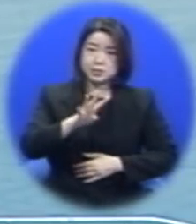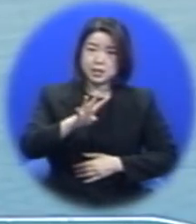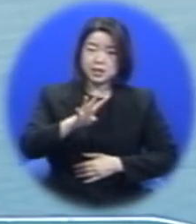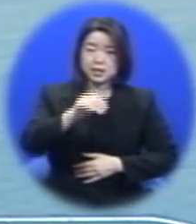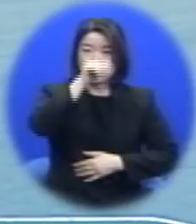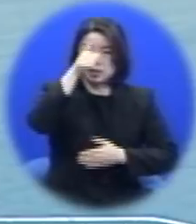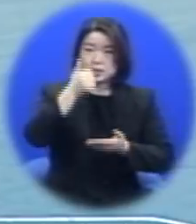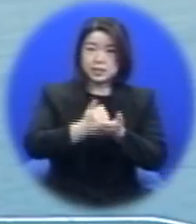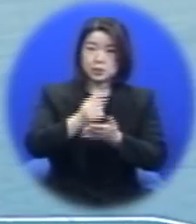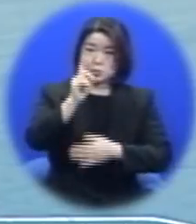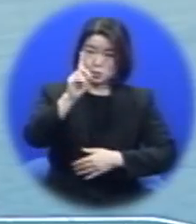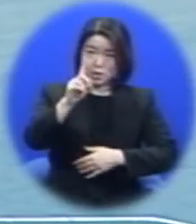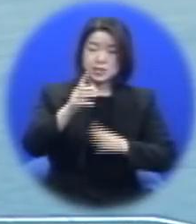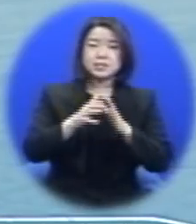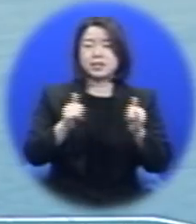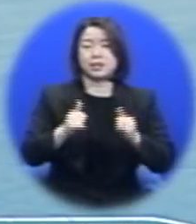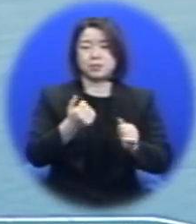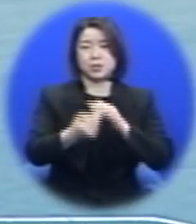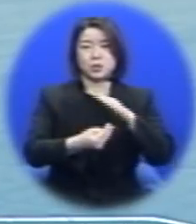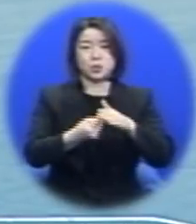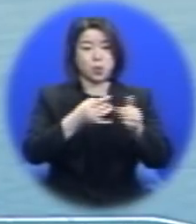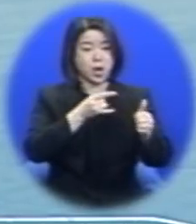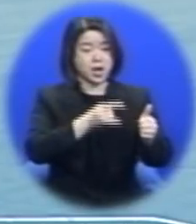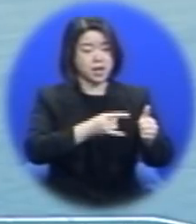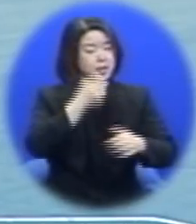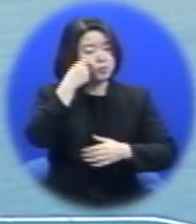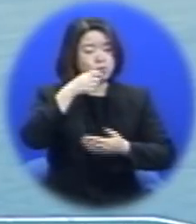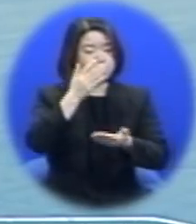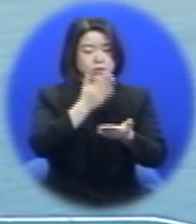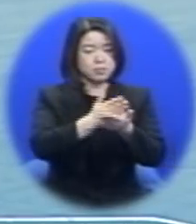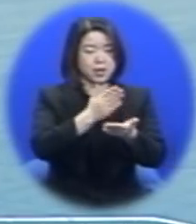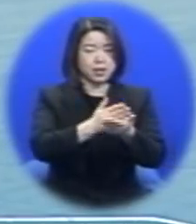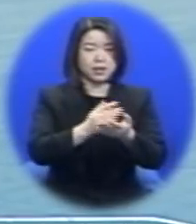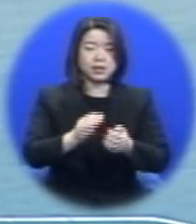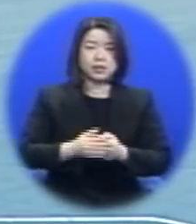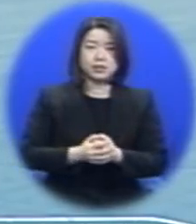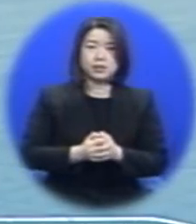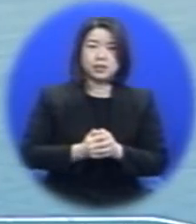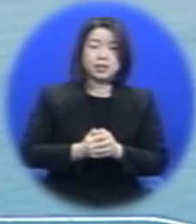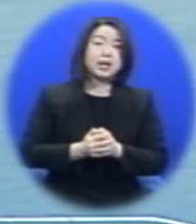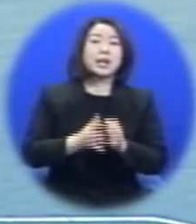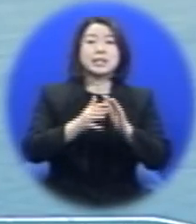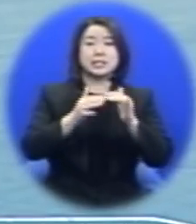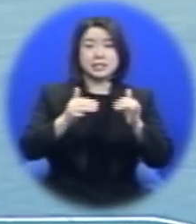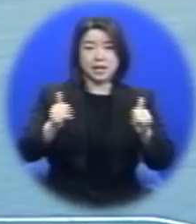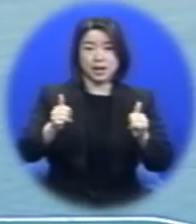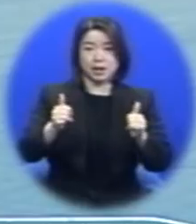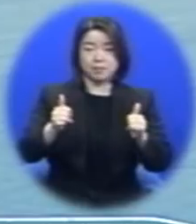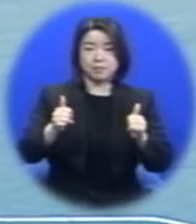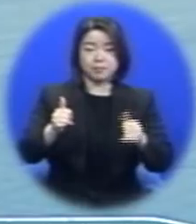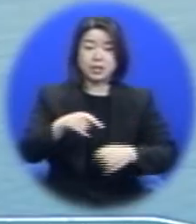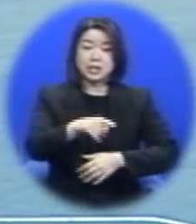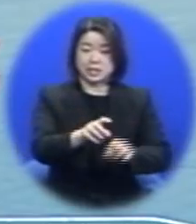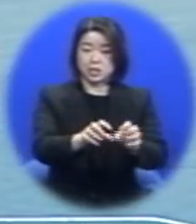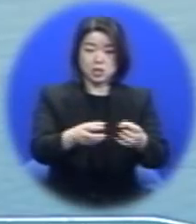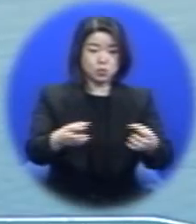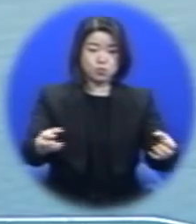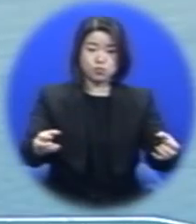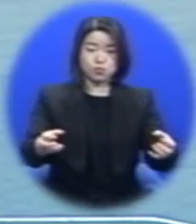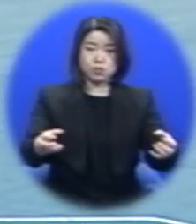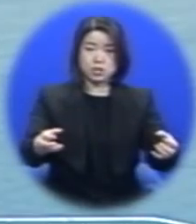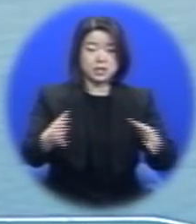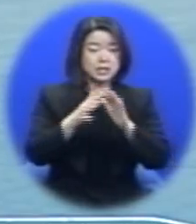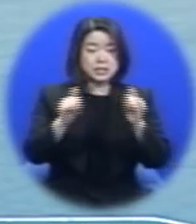장로가 요한에게 슬퍼하지 마라, 울지 마라, 사람으로서는 이 두루마리를 펼